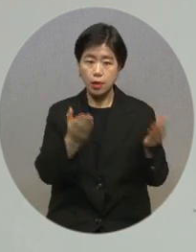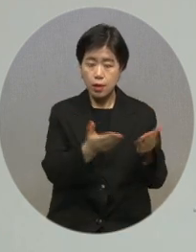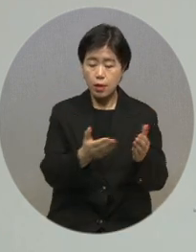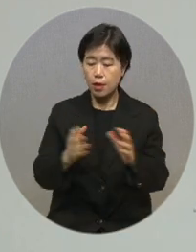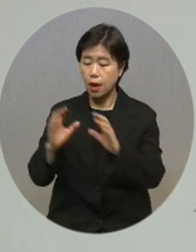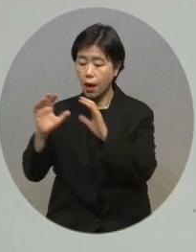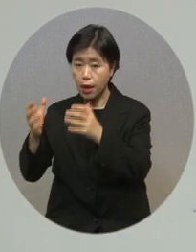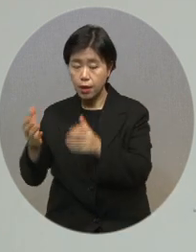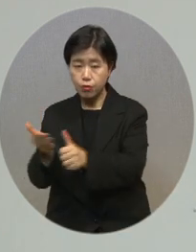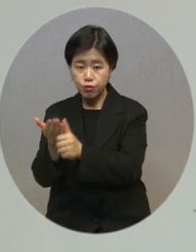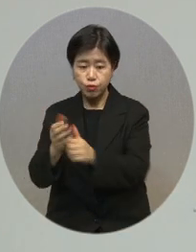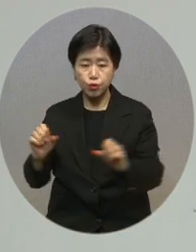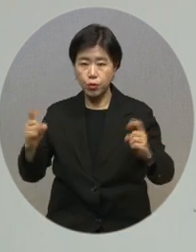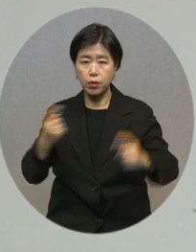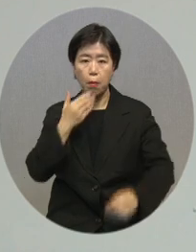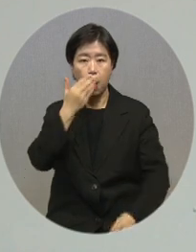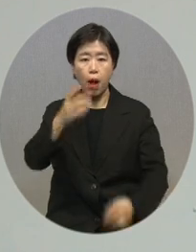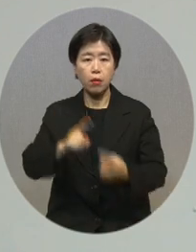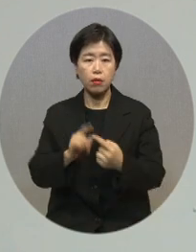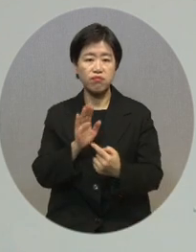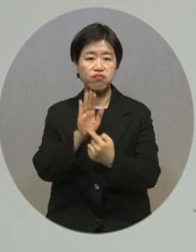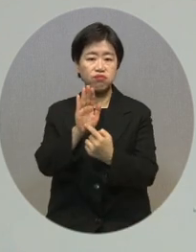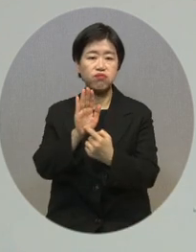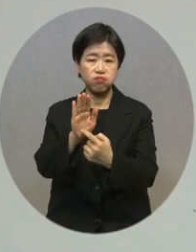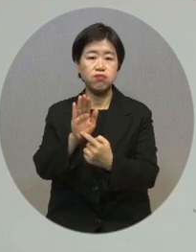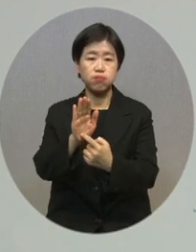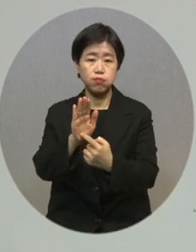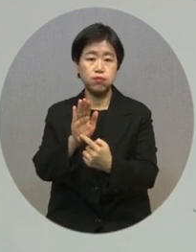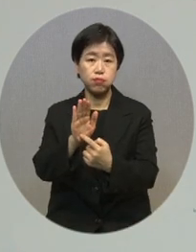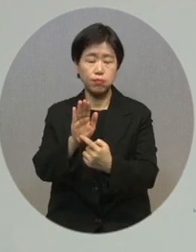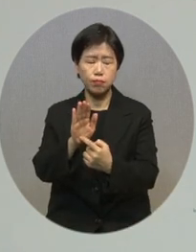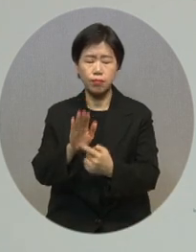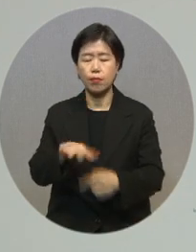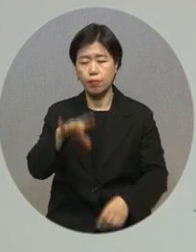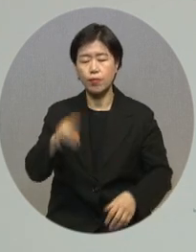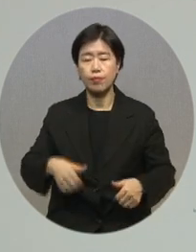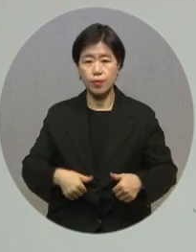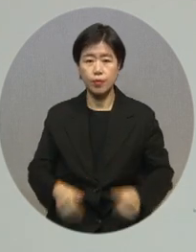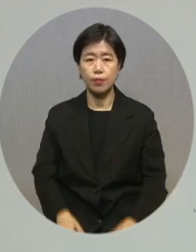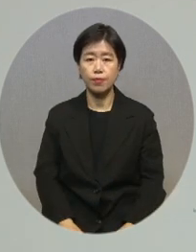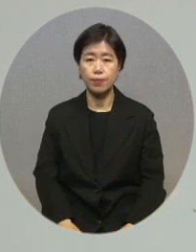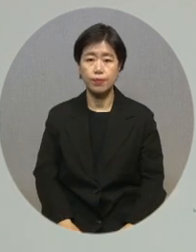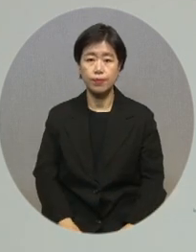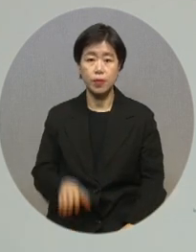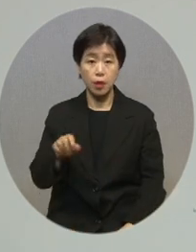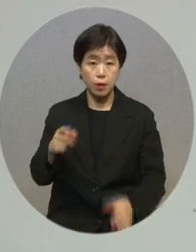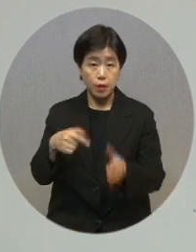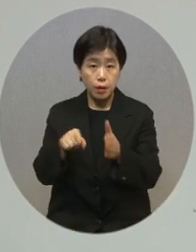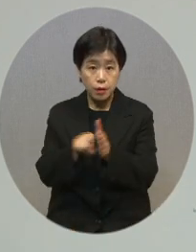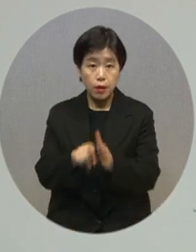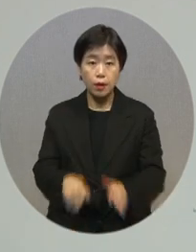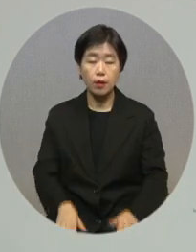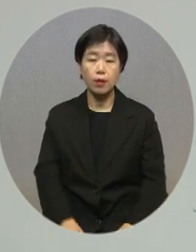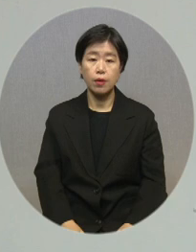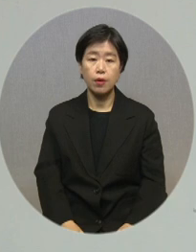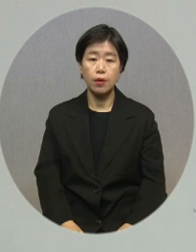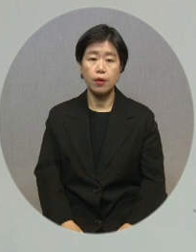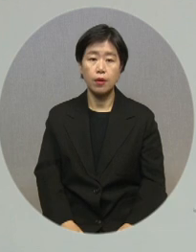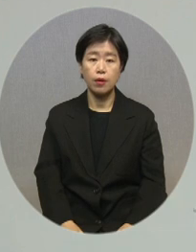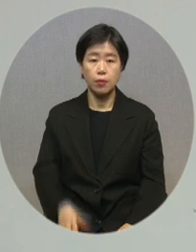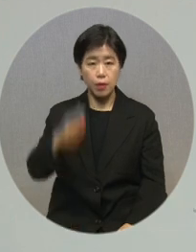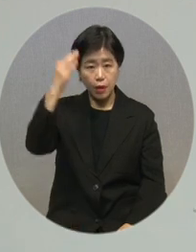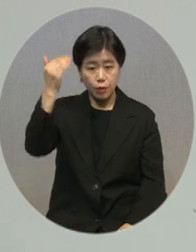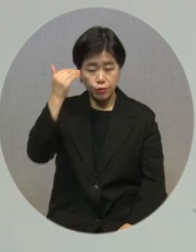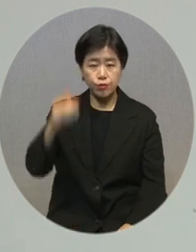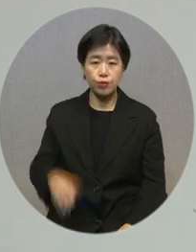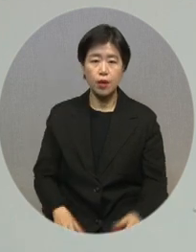근무 제도를 적극적으로 그 도입할 것을 지금 뭐 그 경청이나 네. 그 상이나 이런 그